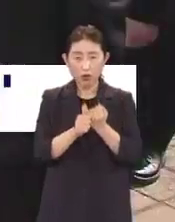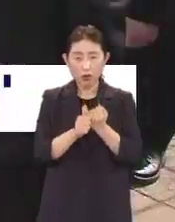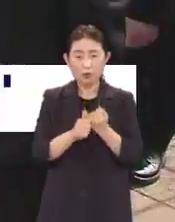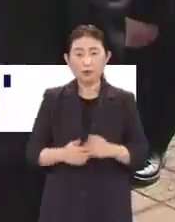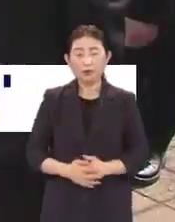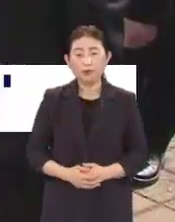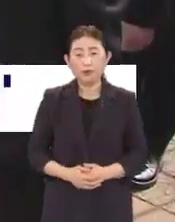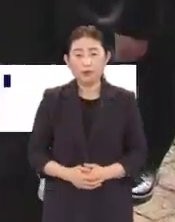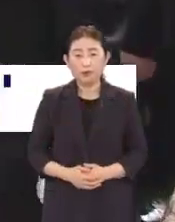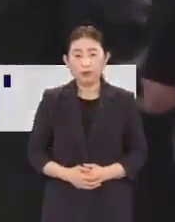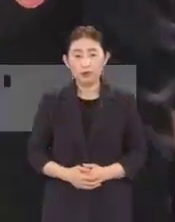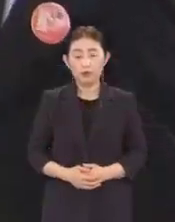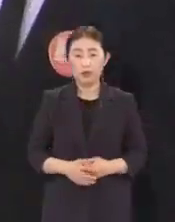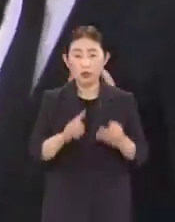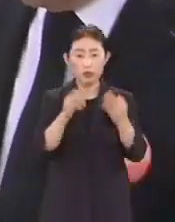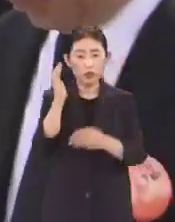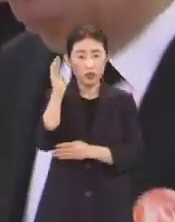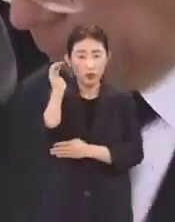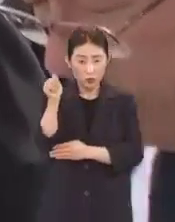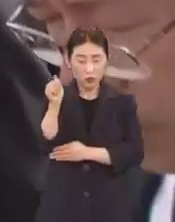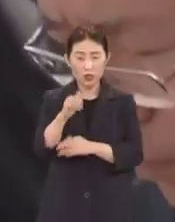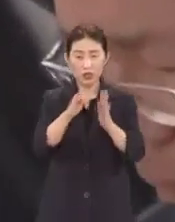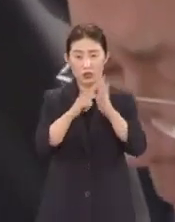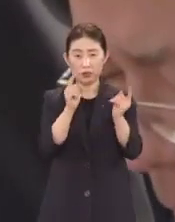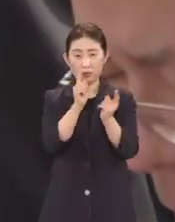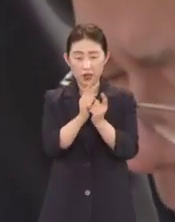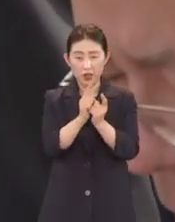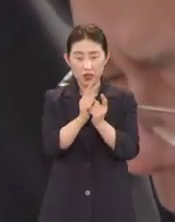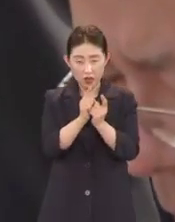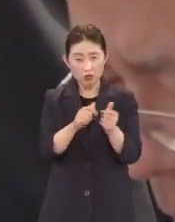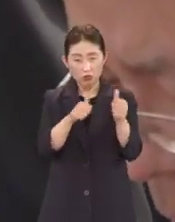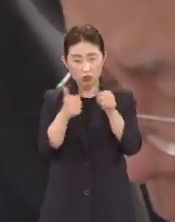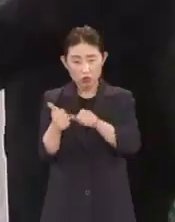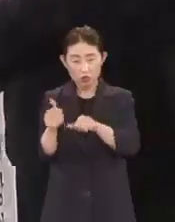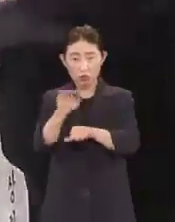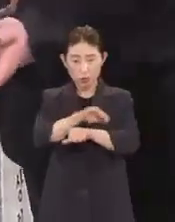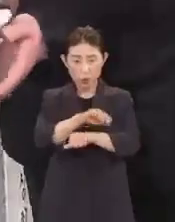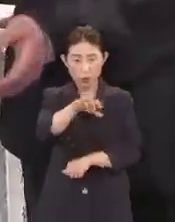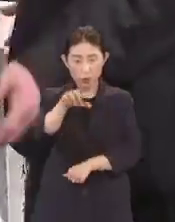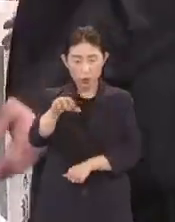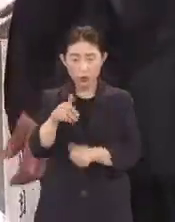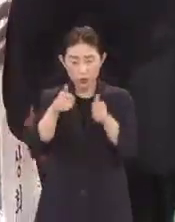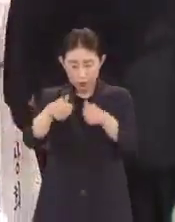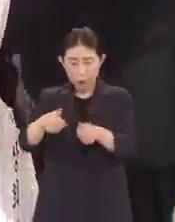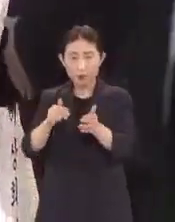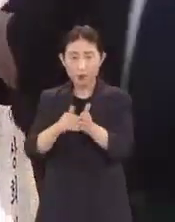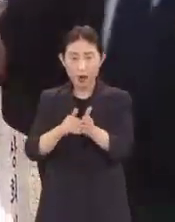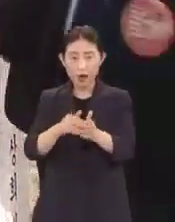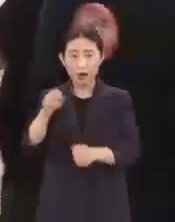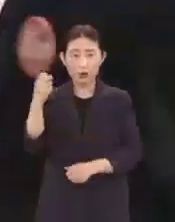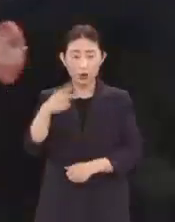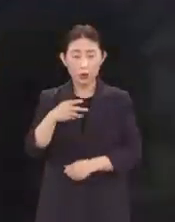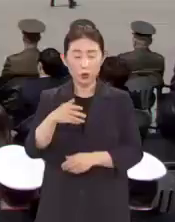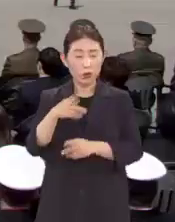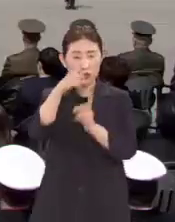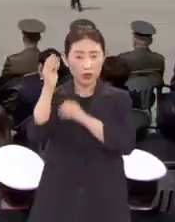현충원을 찾았습니다 윤 대통령은 유가족들과 함께 영웅들이 묻힌 묘역을 찾아 참배했고 이어진